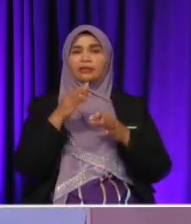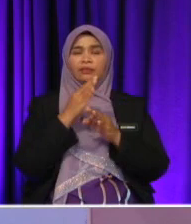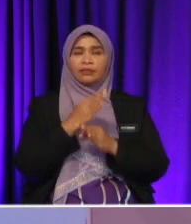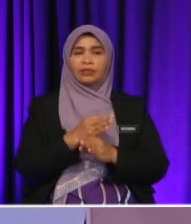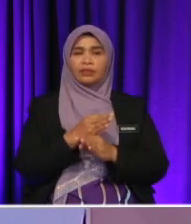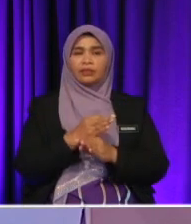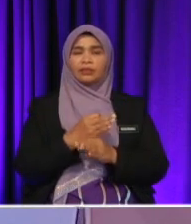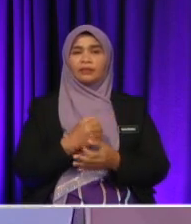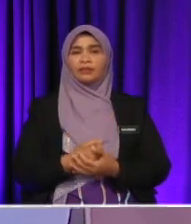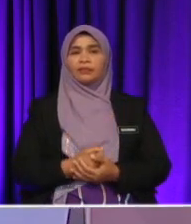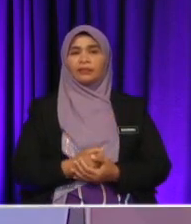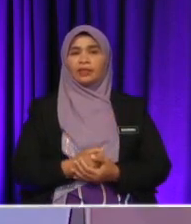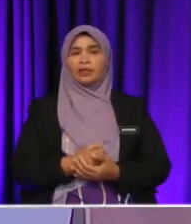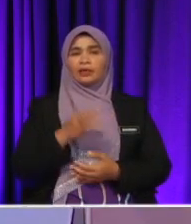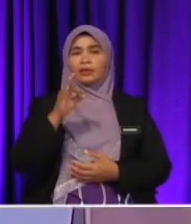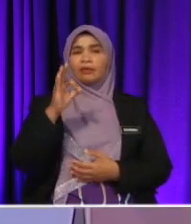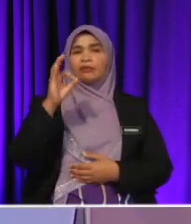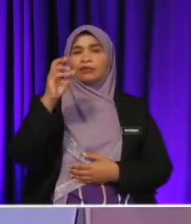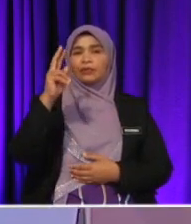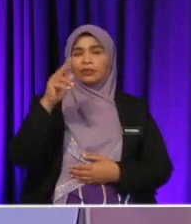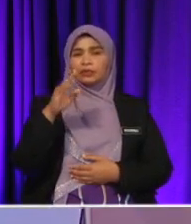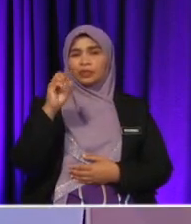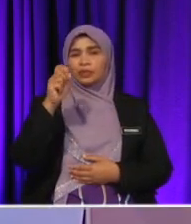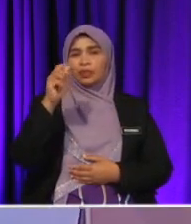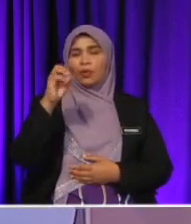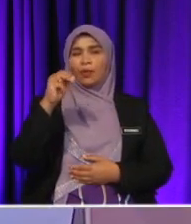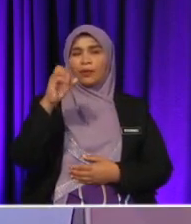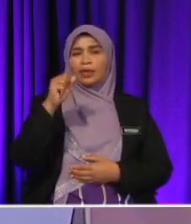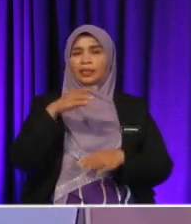di atas untuk memudahkan pertukaran